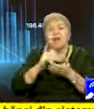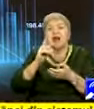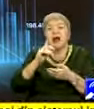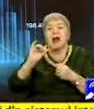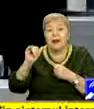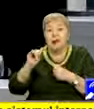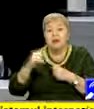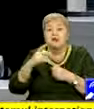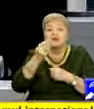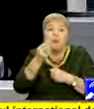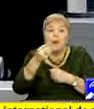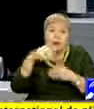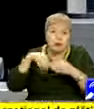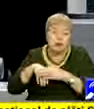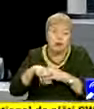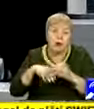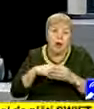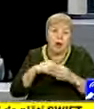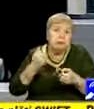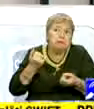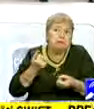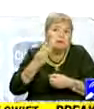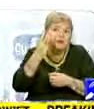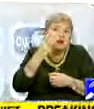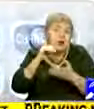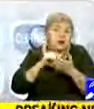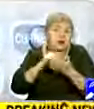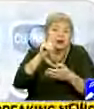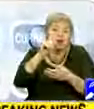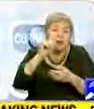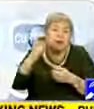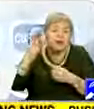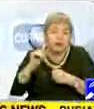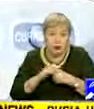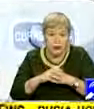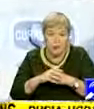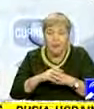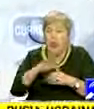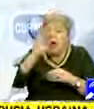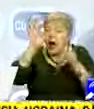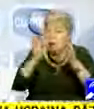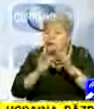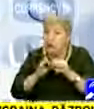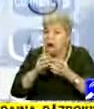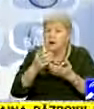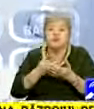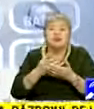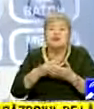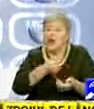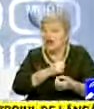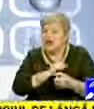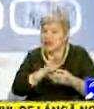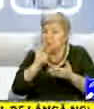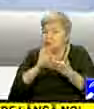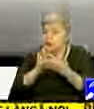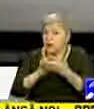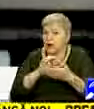de salariați aproximativ 3.700 de lei. Scăderea este explicată de Institutul Național de Statistică prin faptul